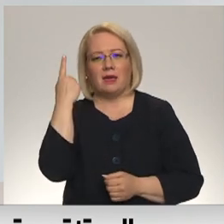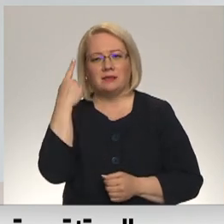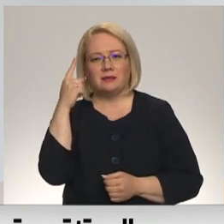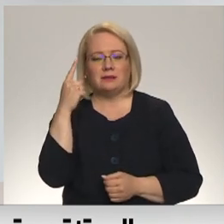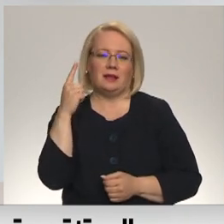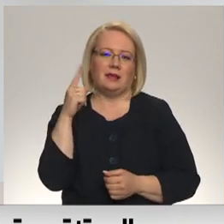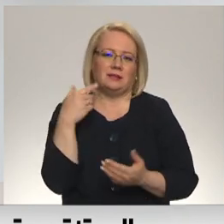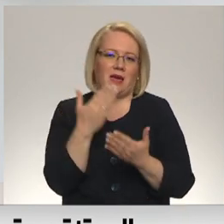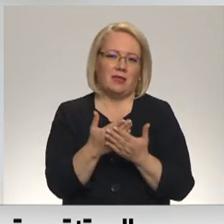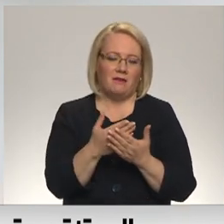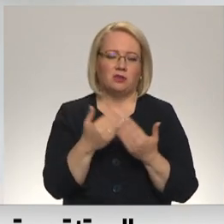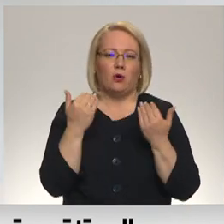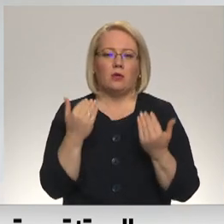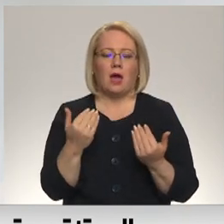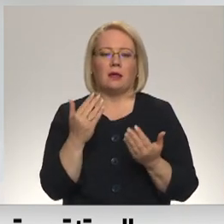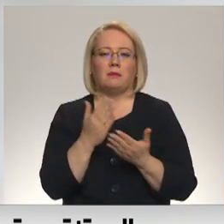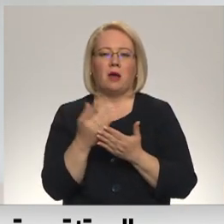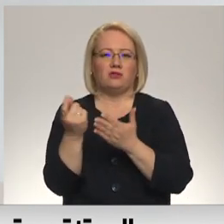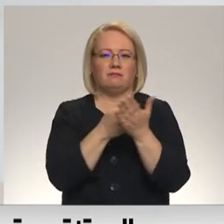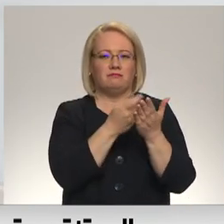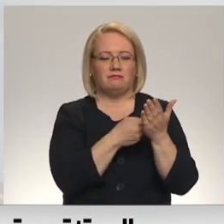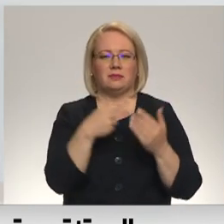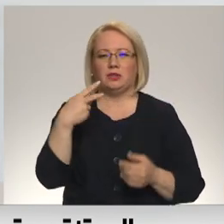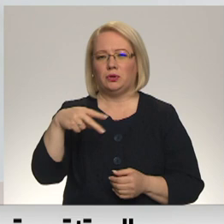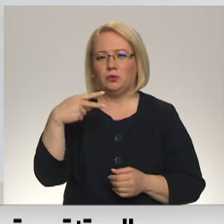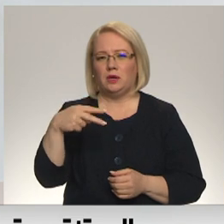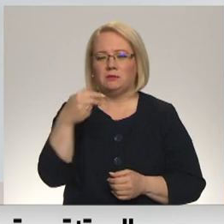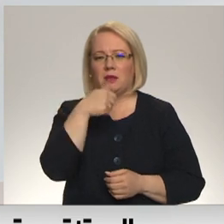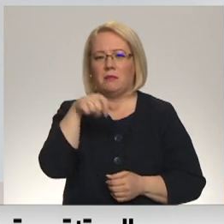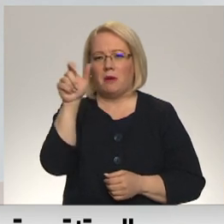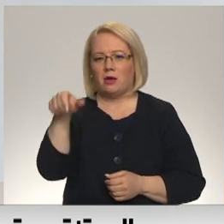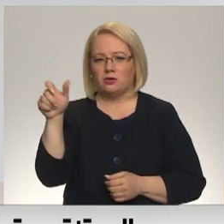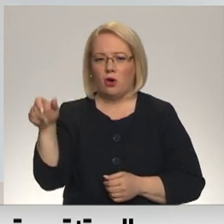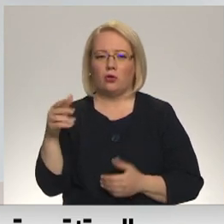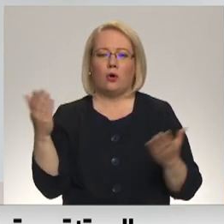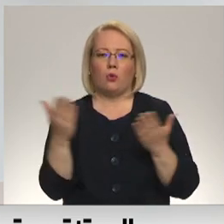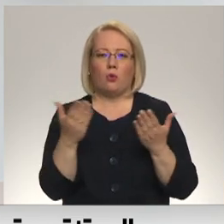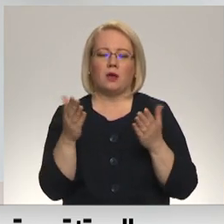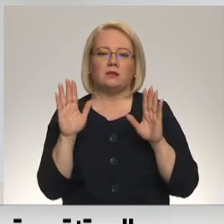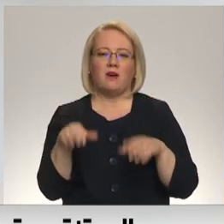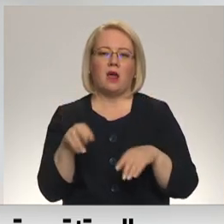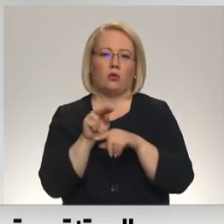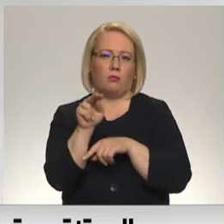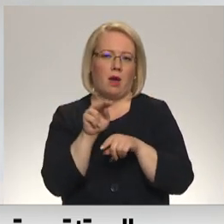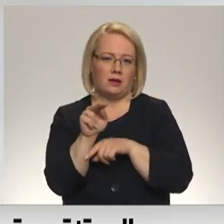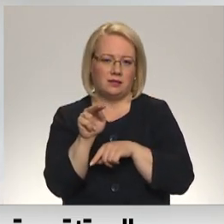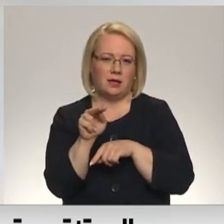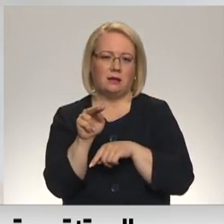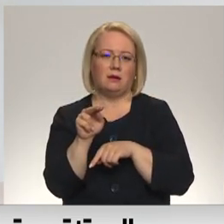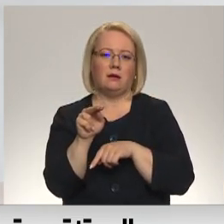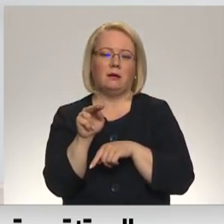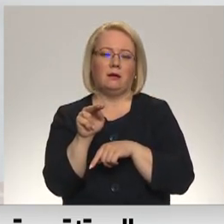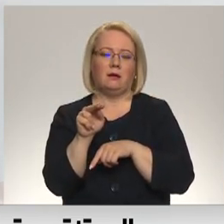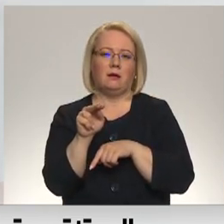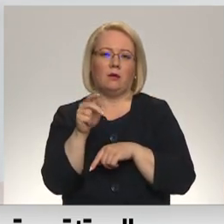arī mēs paši šobrīd esam apzinājuši vairāk nekā 20 personas, kuras varētu mācīt